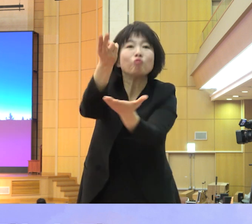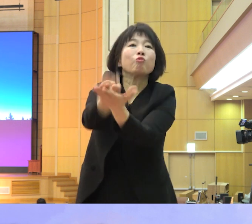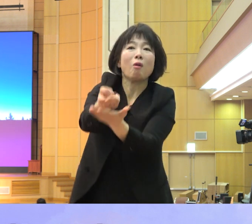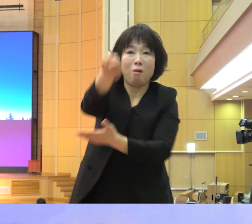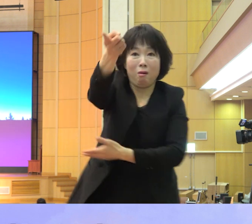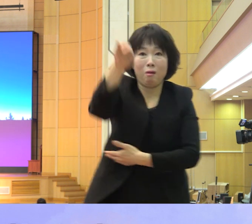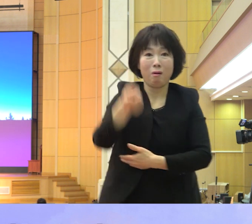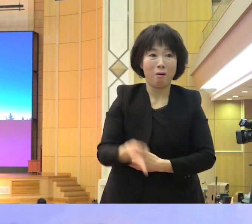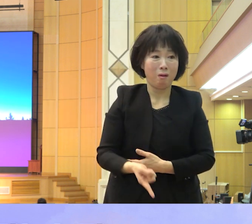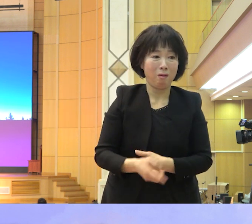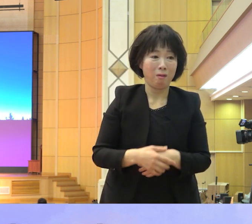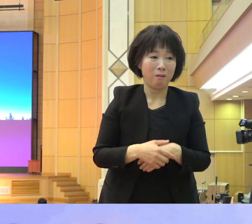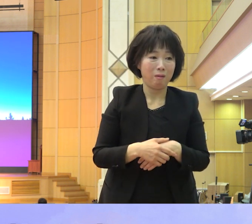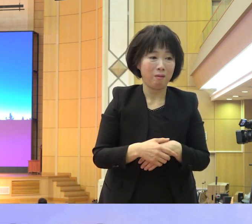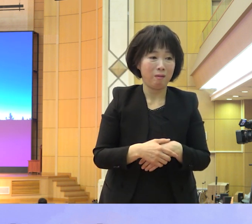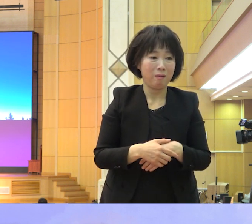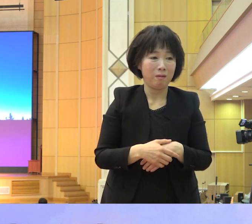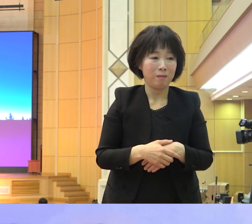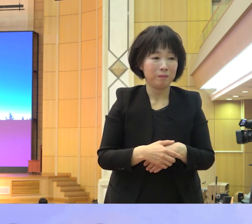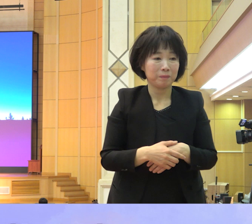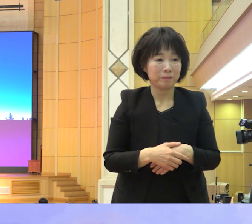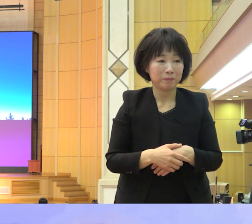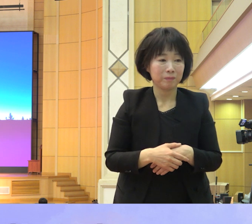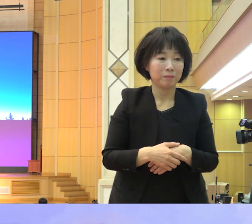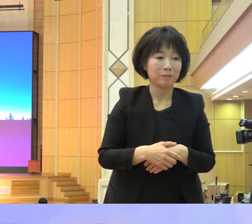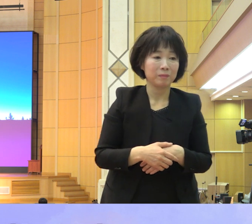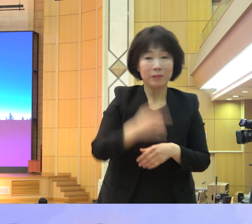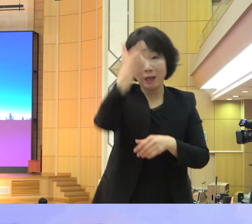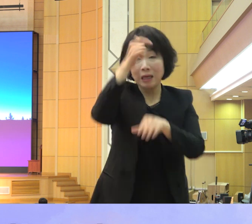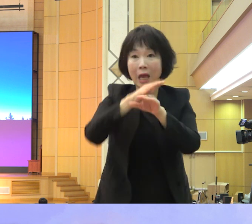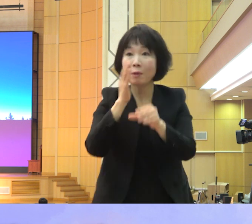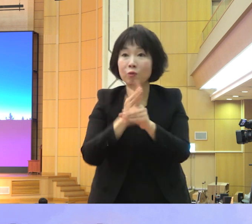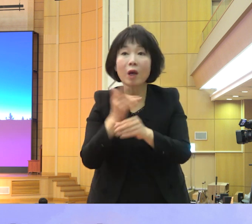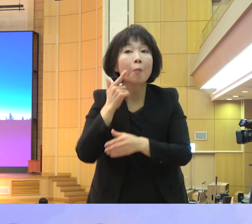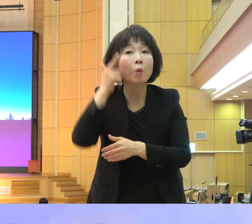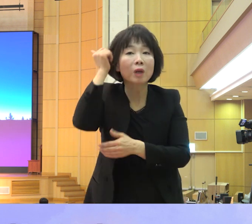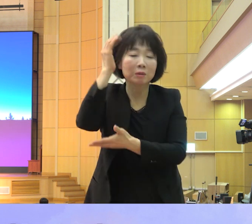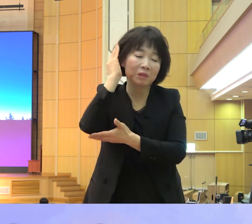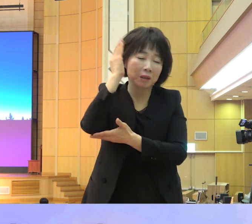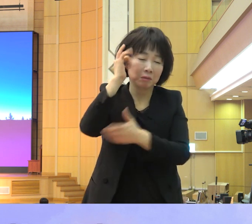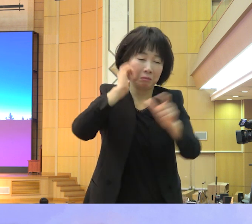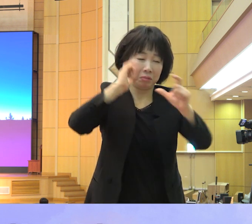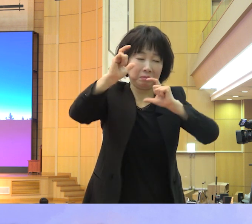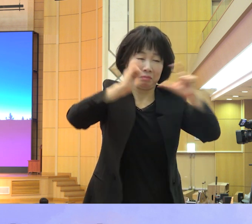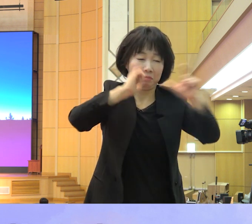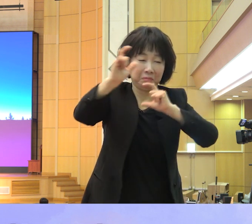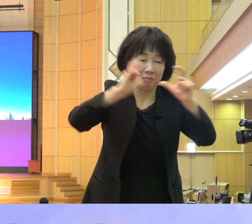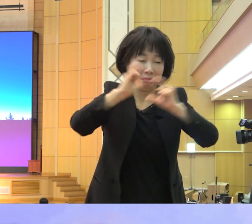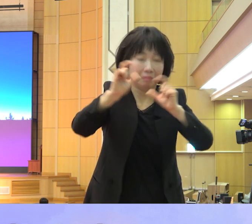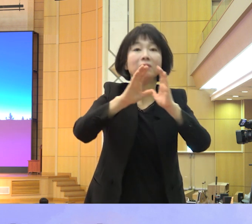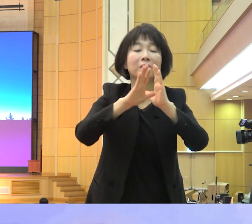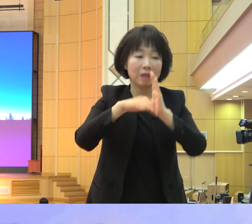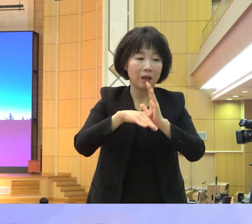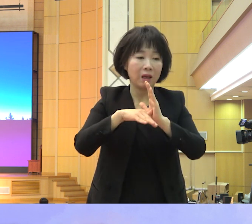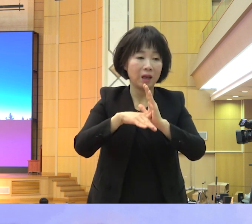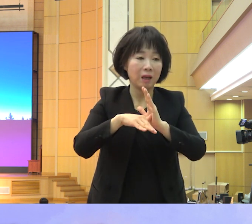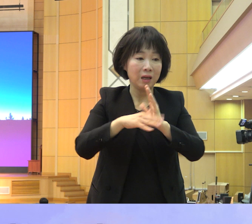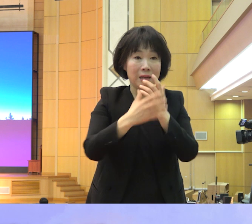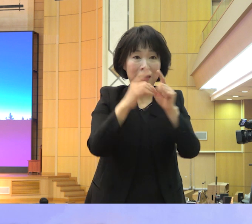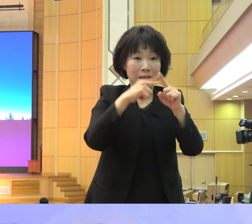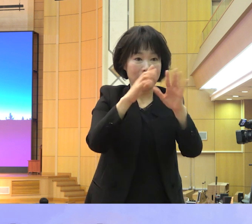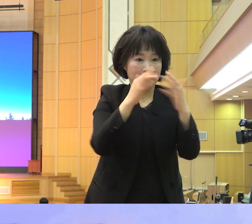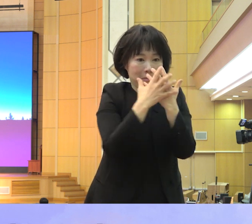있었고 가족들 둘이 같이 함께 있다가 거기서 목사님이 모든 단체적으로 그냥 오늘날